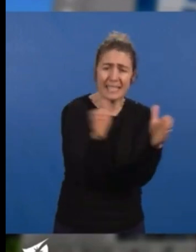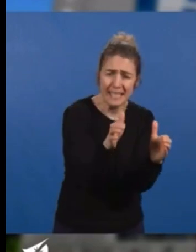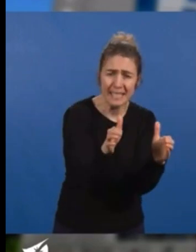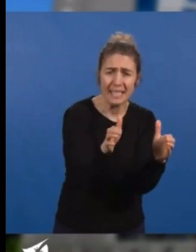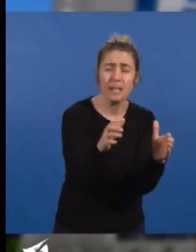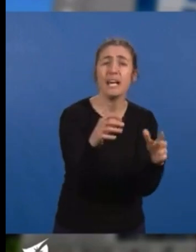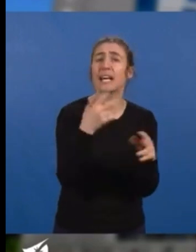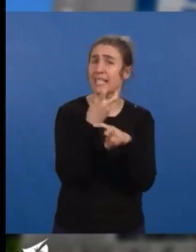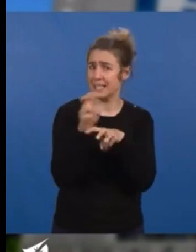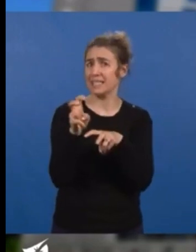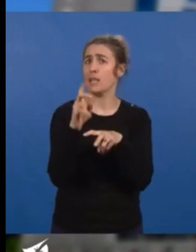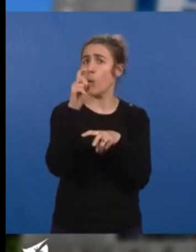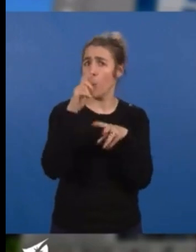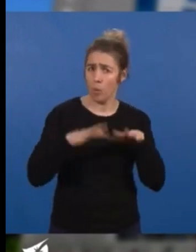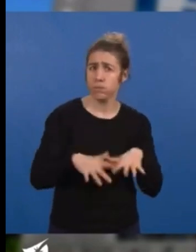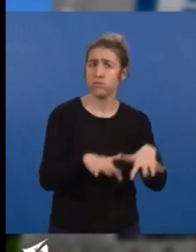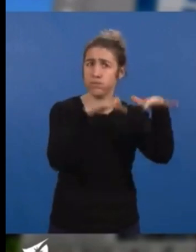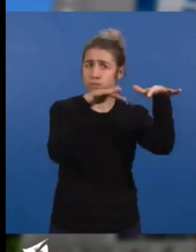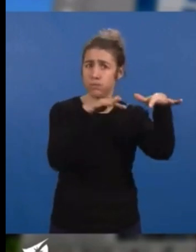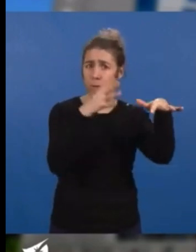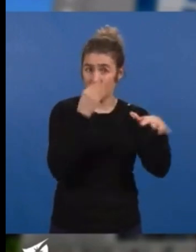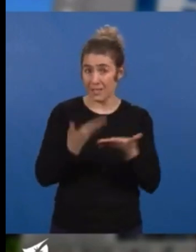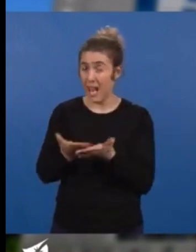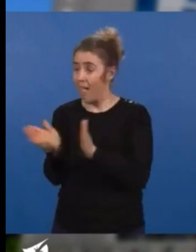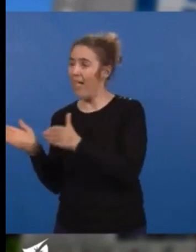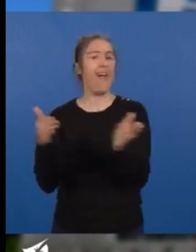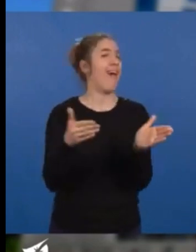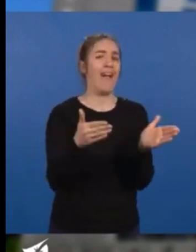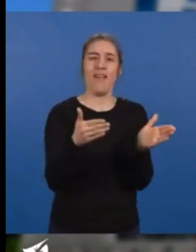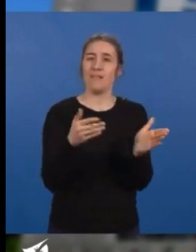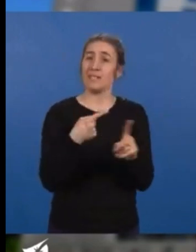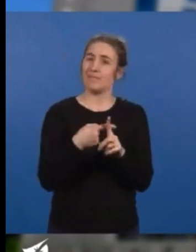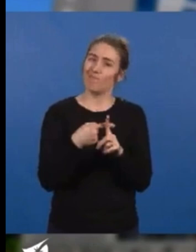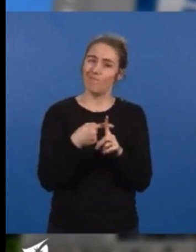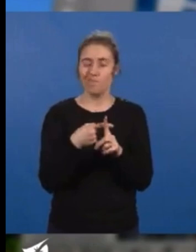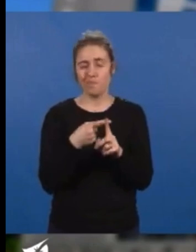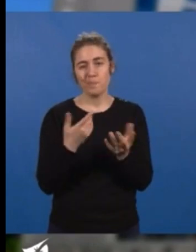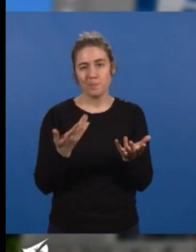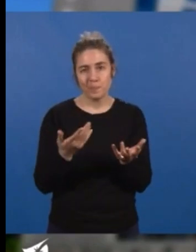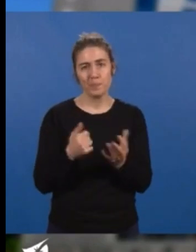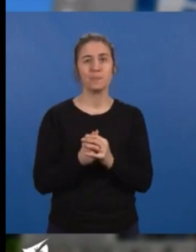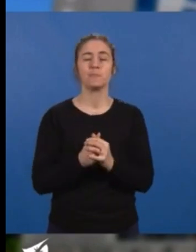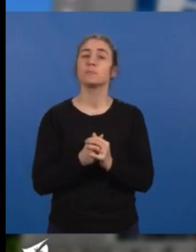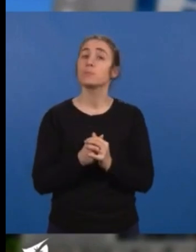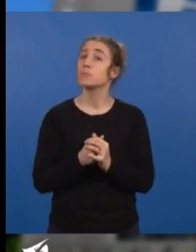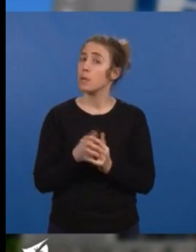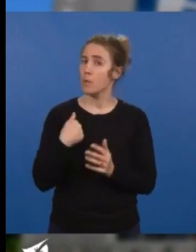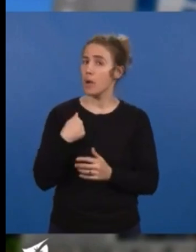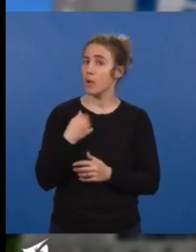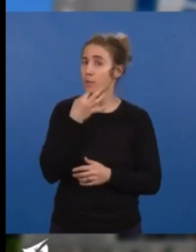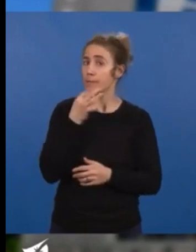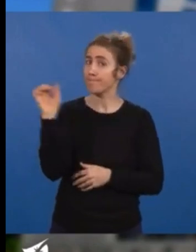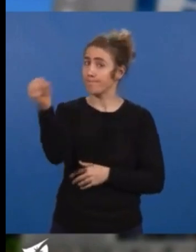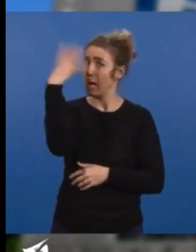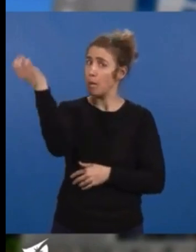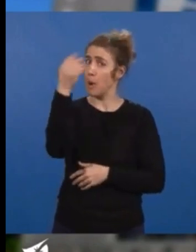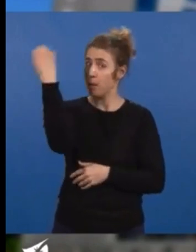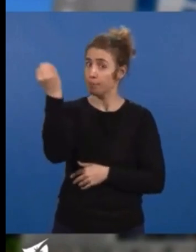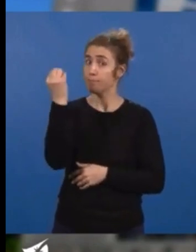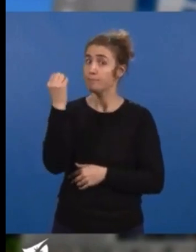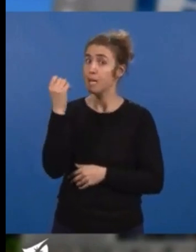ne nous semble pas là un signe tangible de bifurcation. Nous souhaitons en profiter pour tirer la sonnette d'alarme sur les